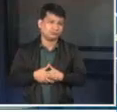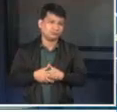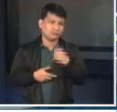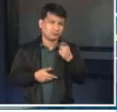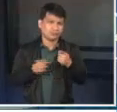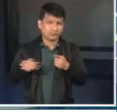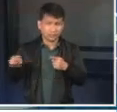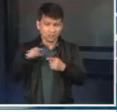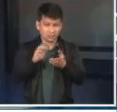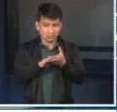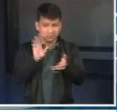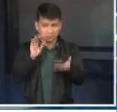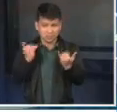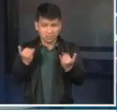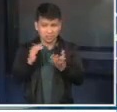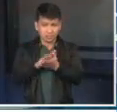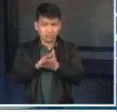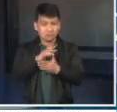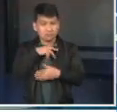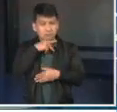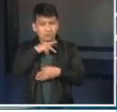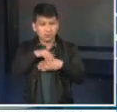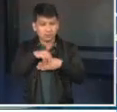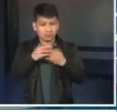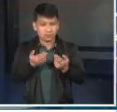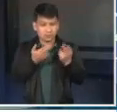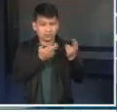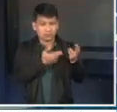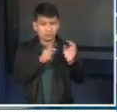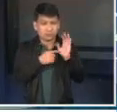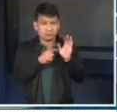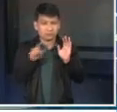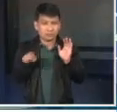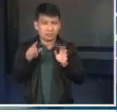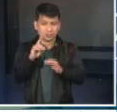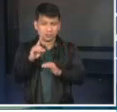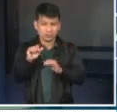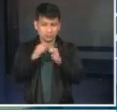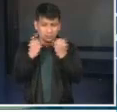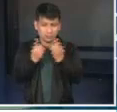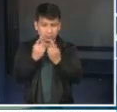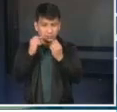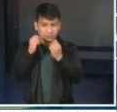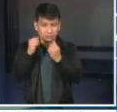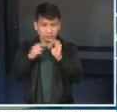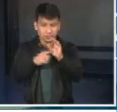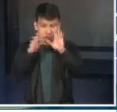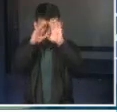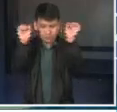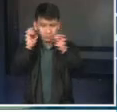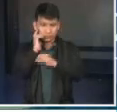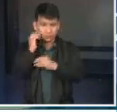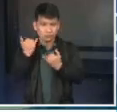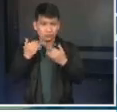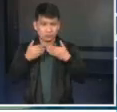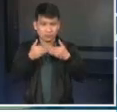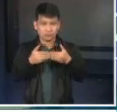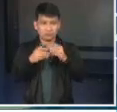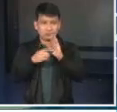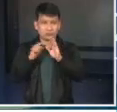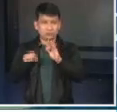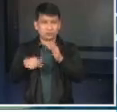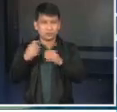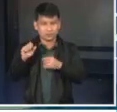Dahil sa pagtaas ng presyo ng baboy, inirekomenda ng Department of Agriculture kay Pangulong Rodrigo Duterte na magpatupad